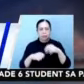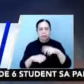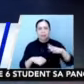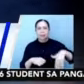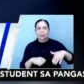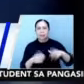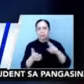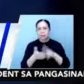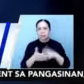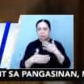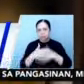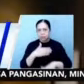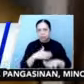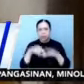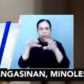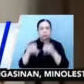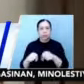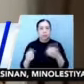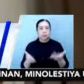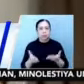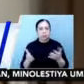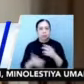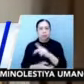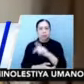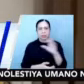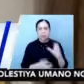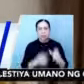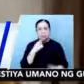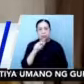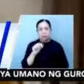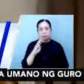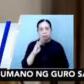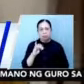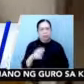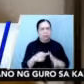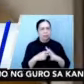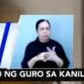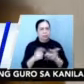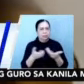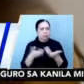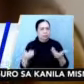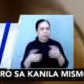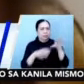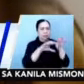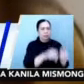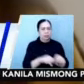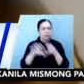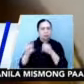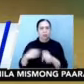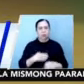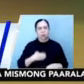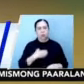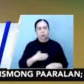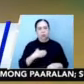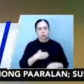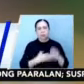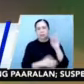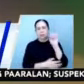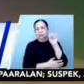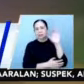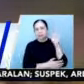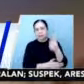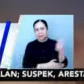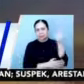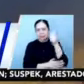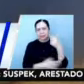ang inaresto sa Pasay. Ayon sa NBI, nag-ugat ang magkahiwalay ng operasyon sa reklamo ng Korte Suprema. May mga